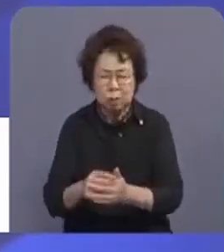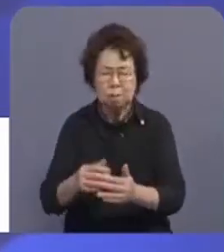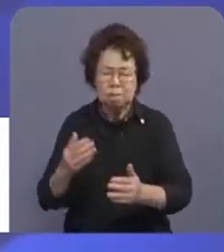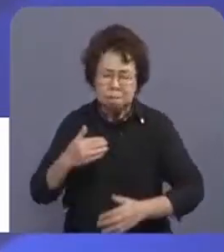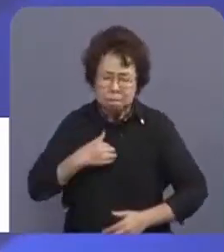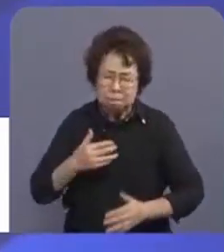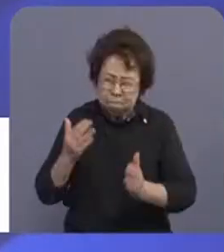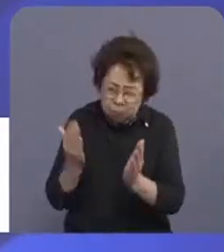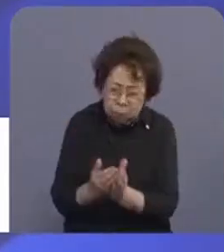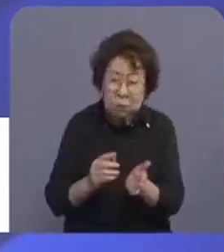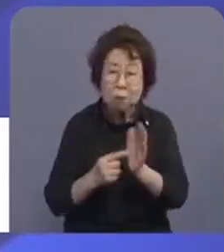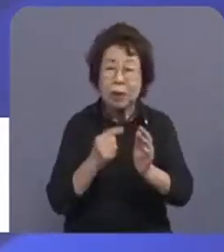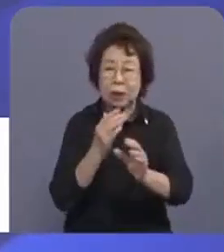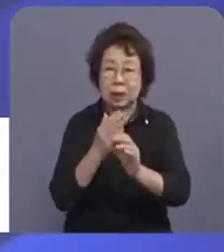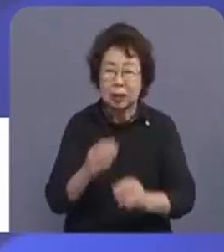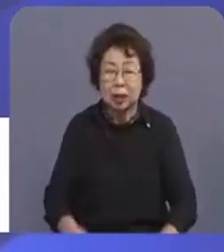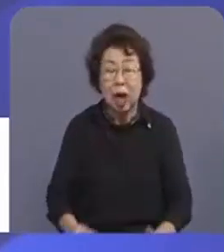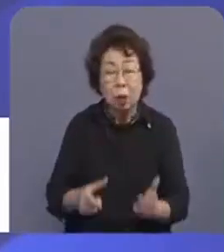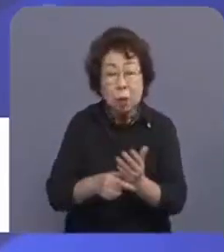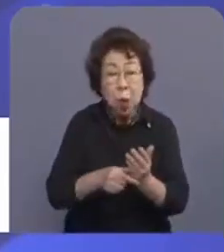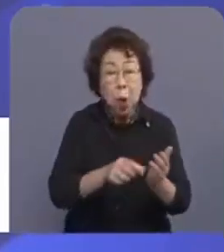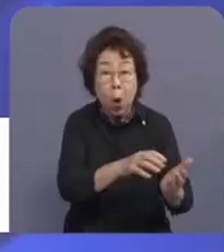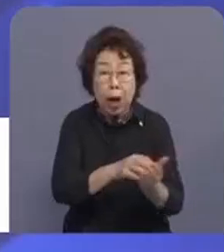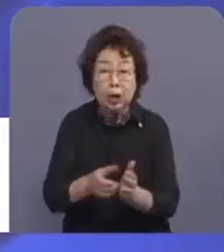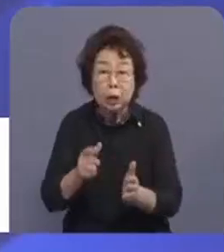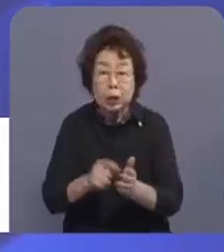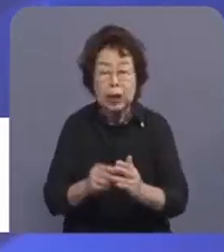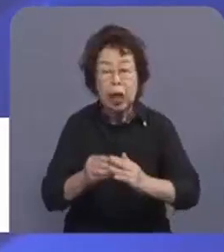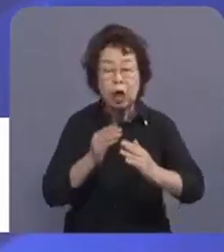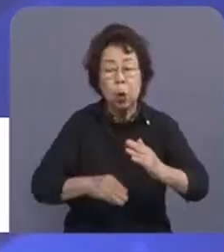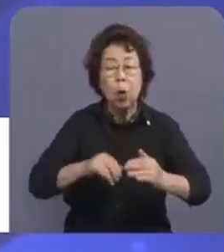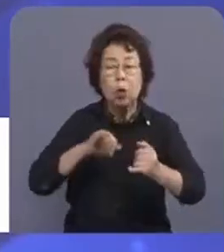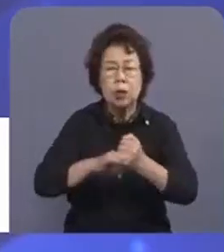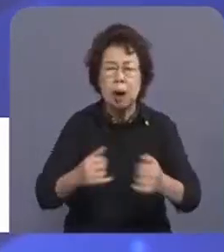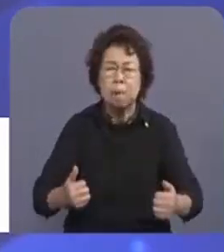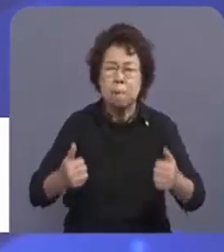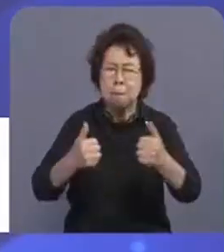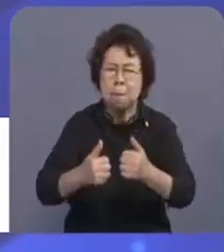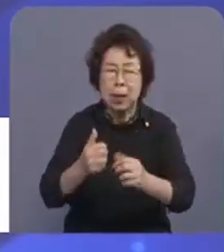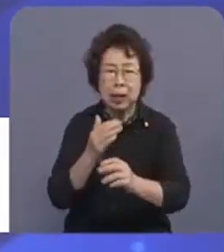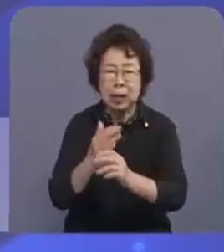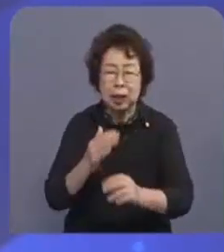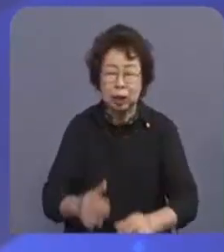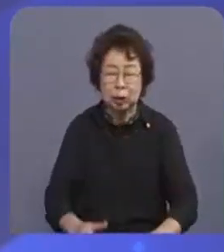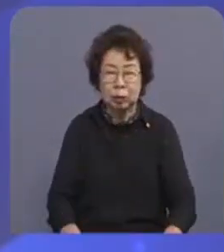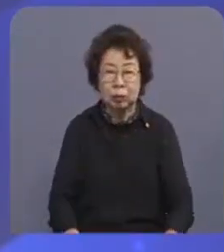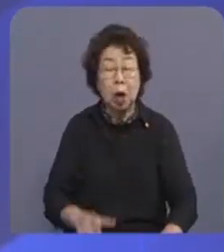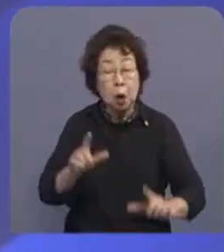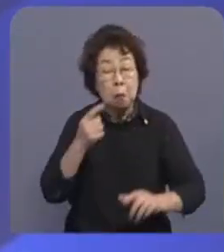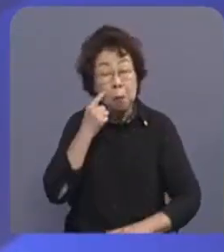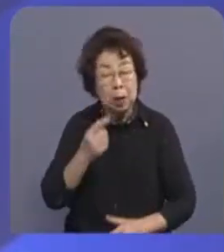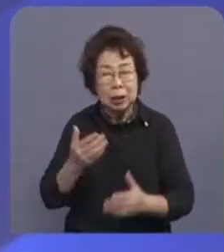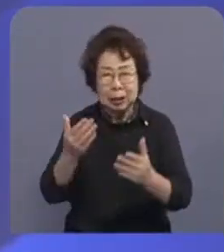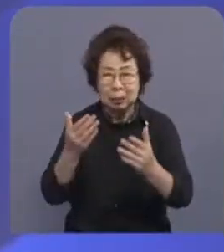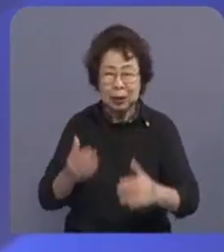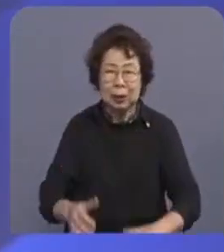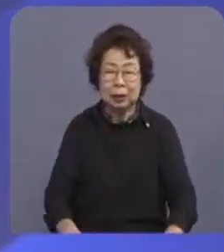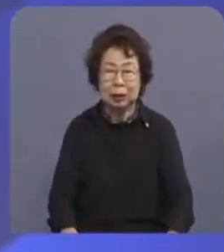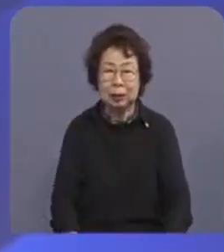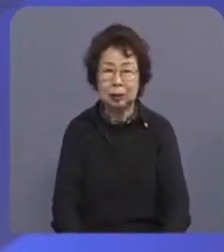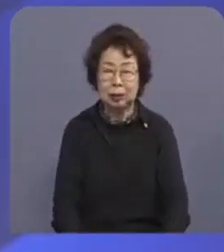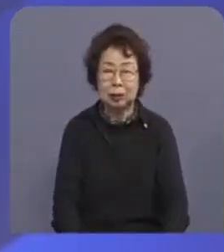적임자임을 내세우고 있는데요. 표심을 얻기 위한 공약 대결도 치열합니다. 핵심 내용을 황경규 기자가